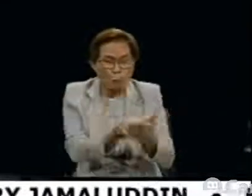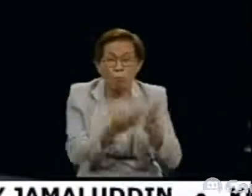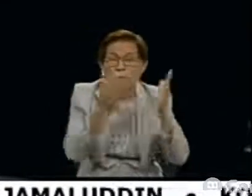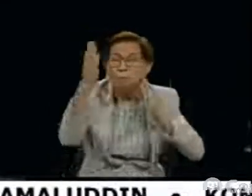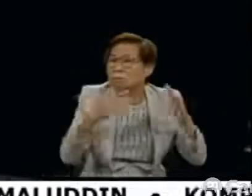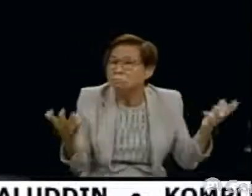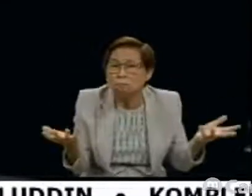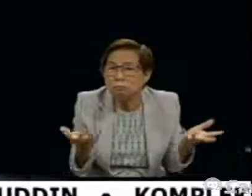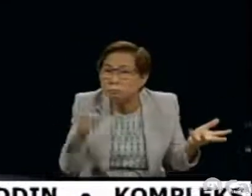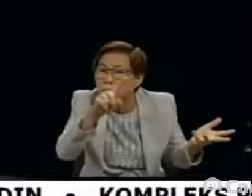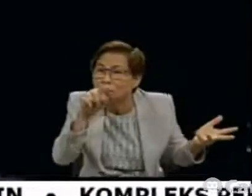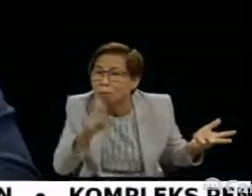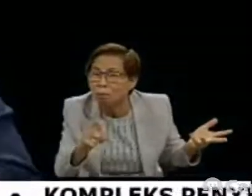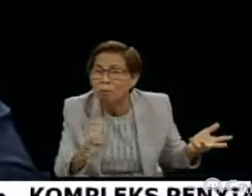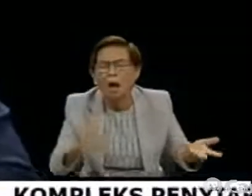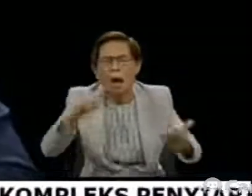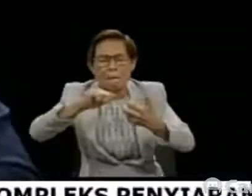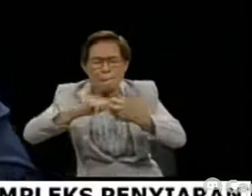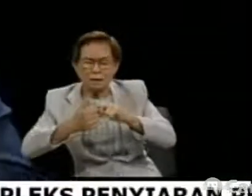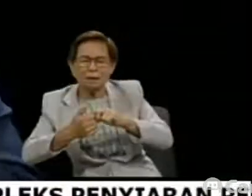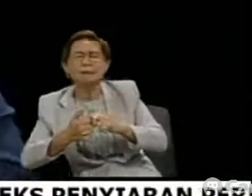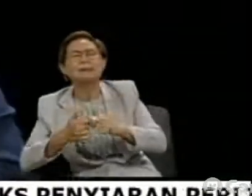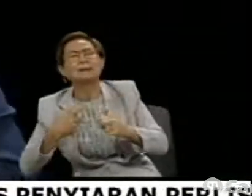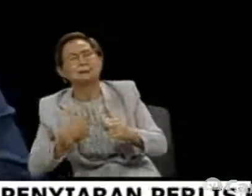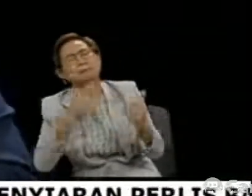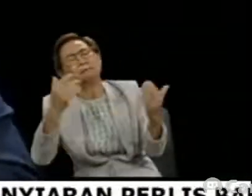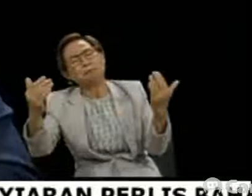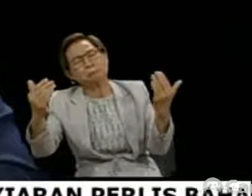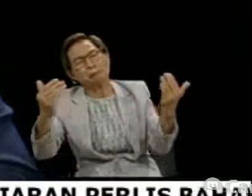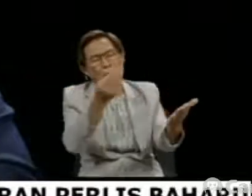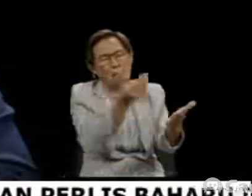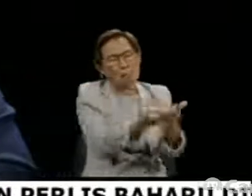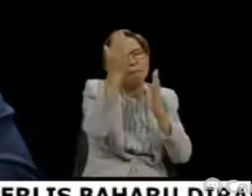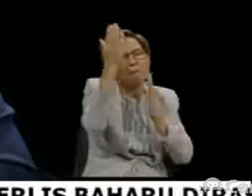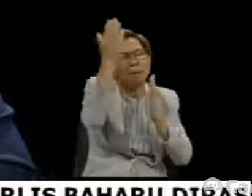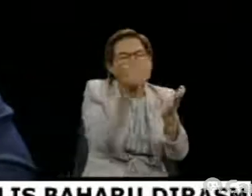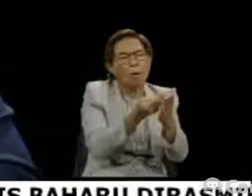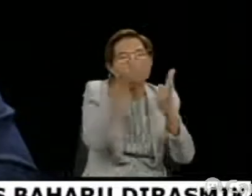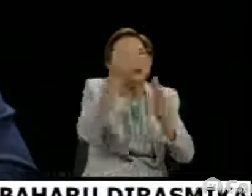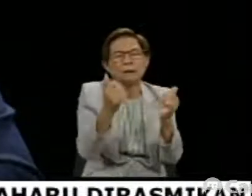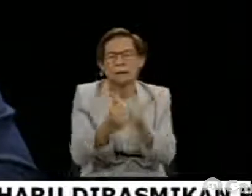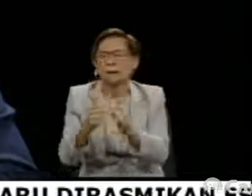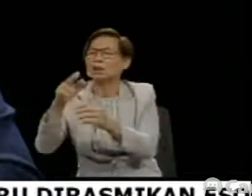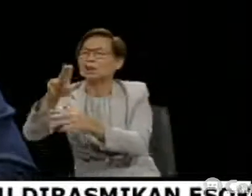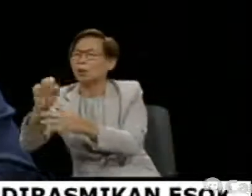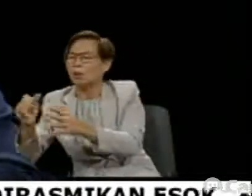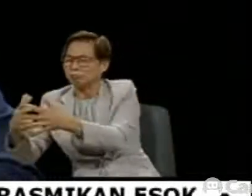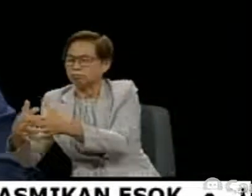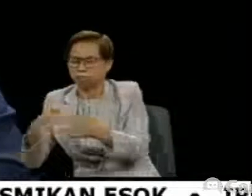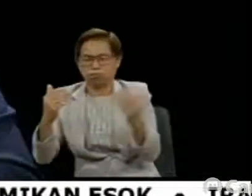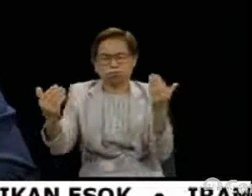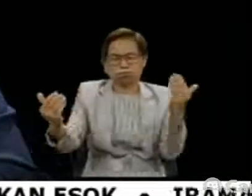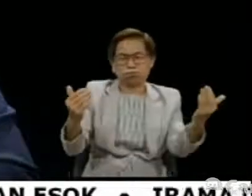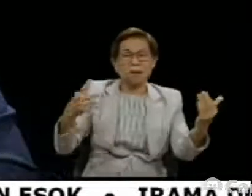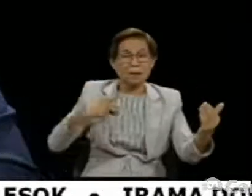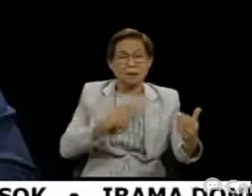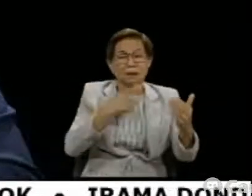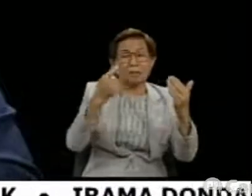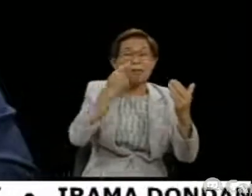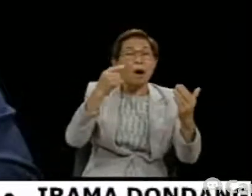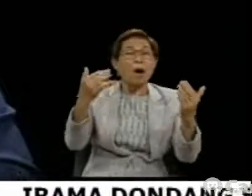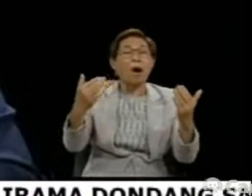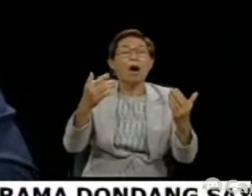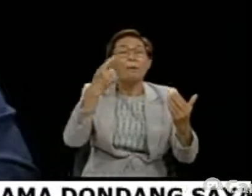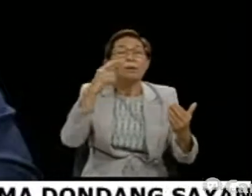kita adalah ya masalahnya gitu selalu banding Rinjani dengan Khazanah tapi kita tak membandingkan dengan mata uang